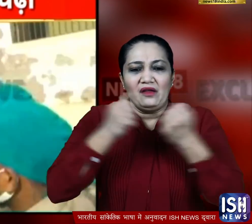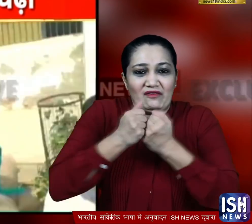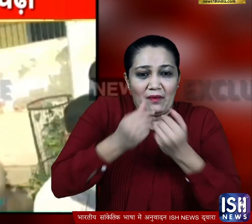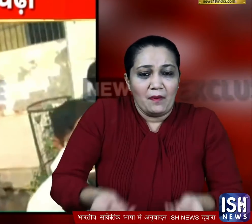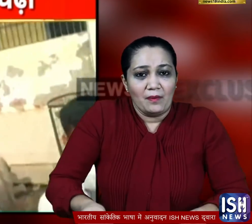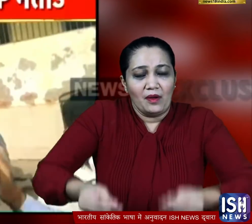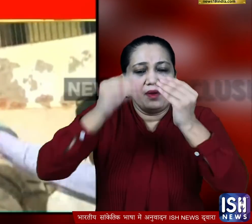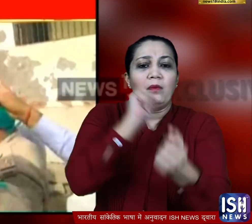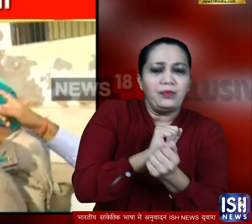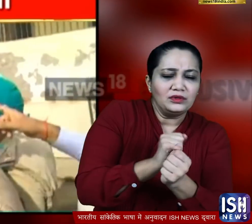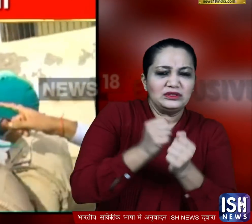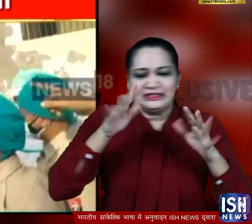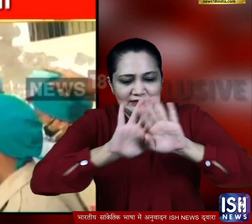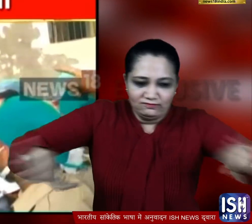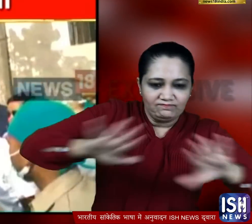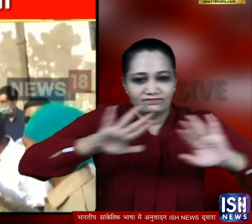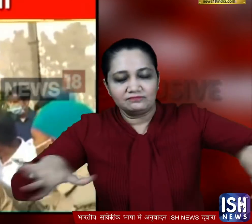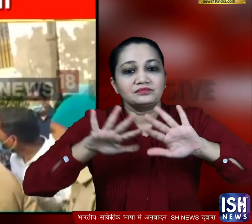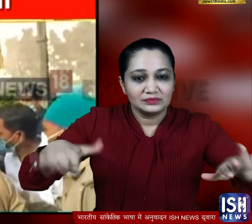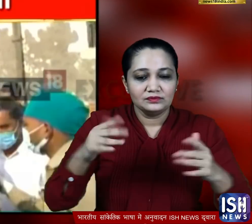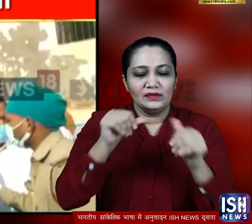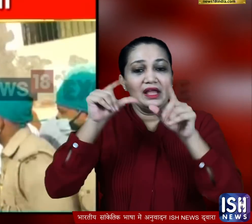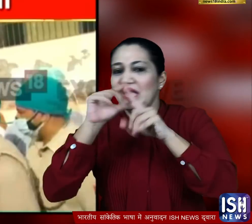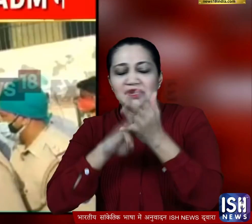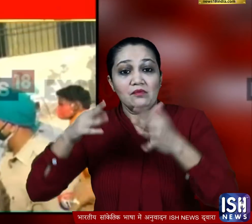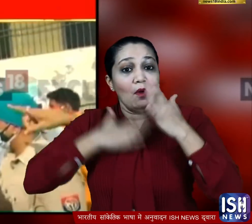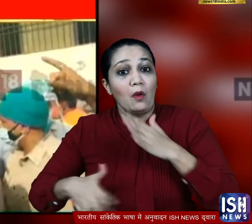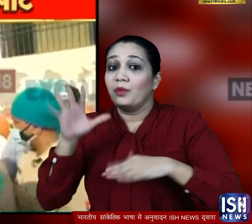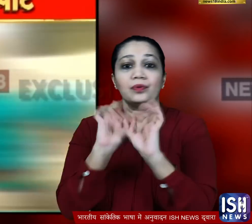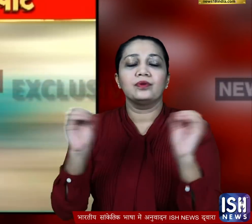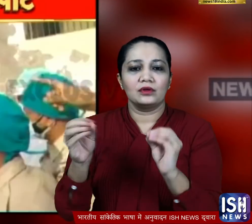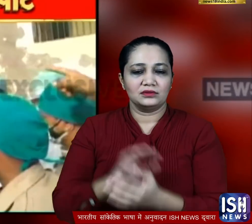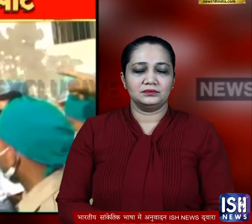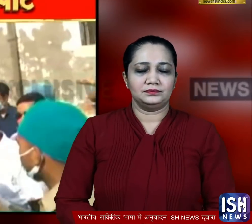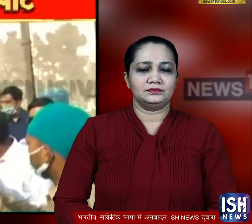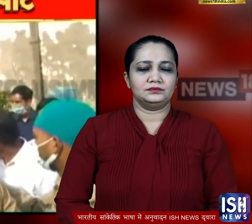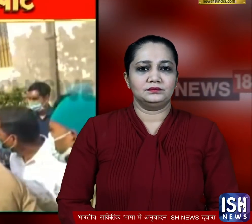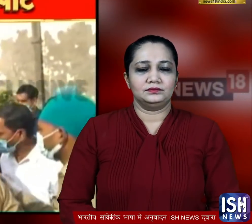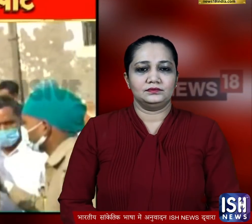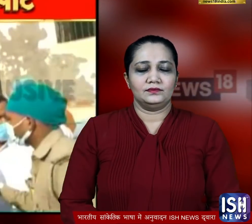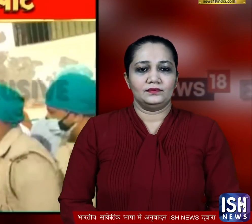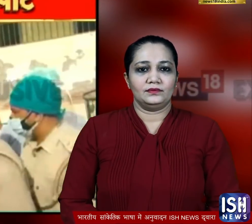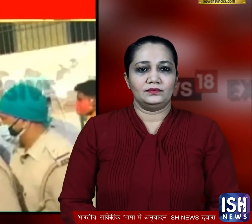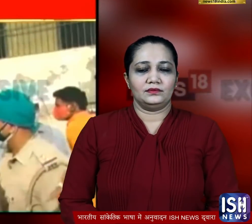हंगामा बढ़ता देख वहां मौजूद पुलिस को बीच बचाव करना पड़ा, लेकिन एडीएम फिर भी शांत नहीं हुए।